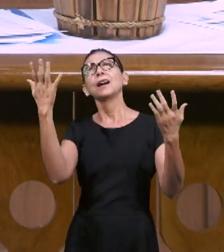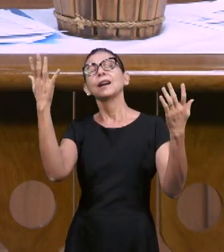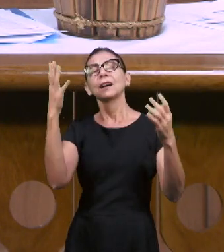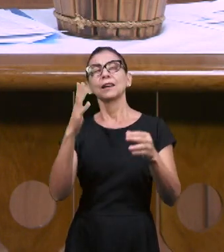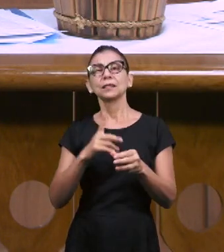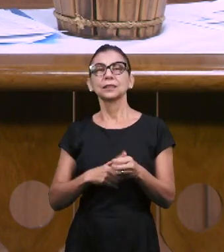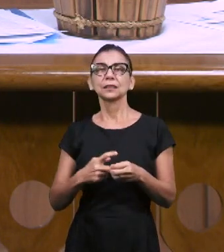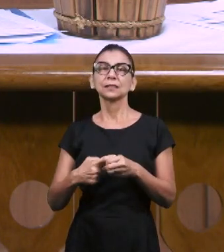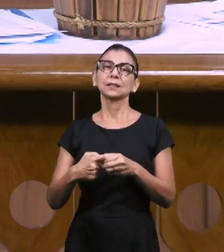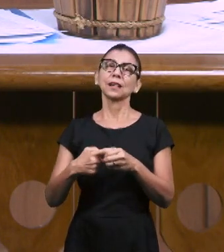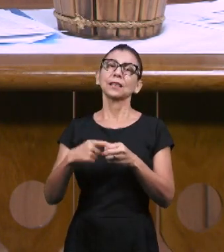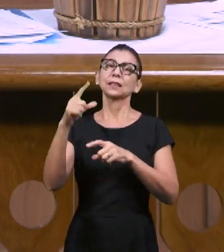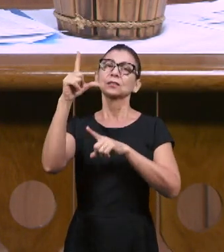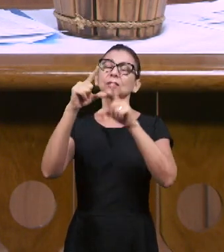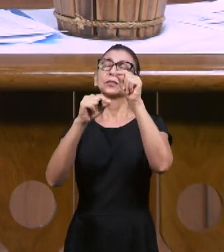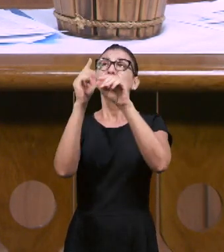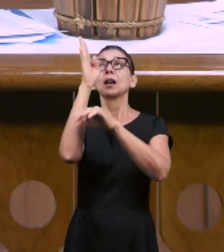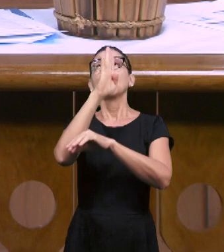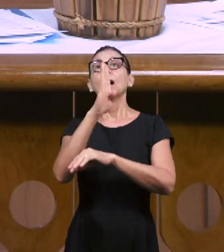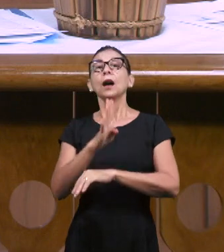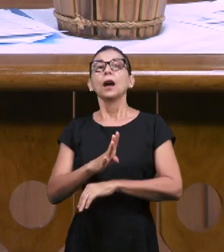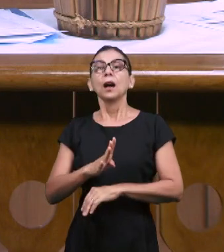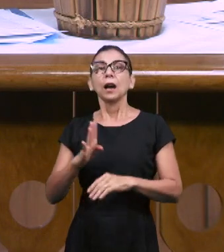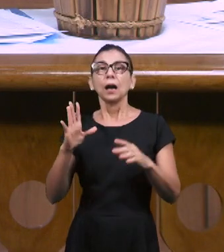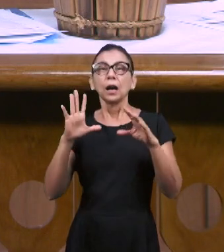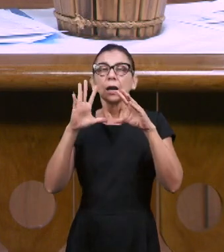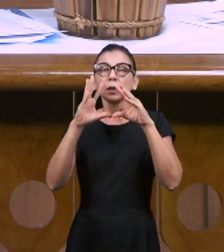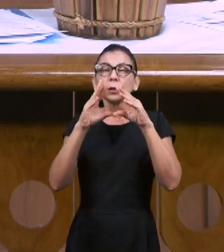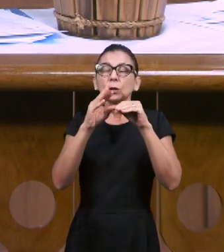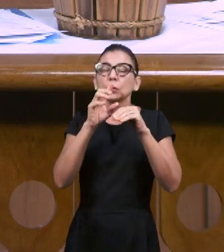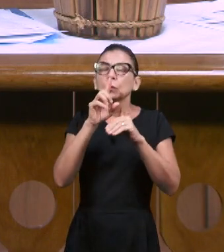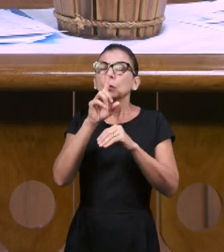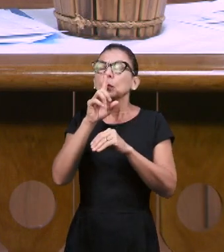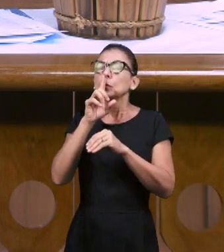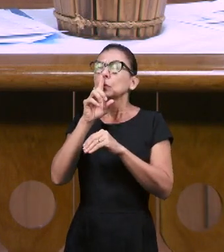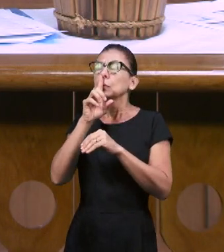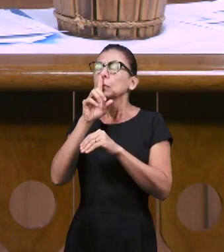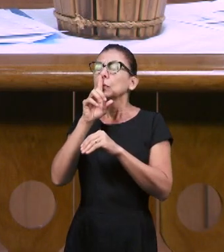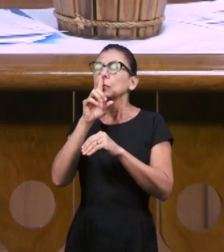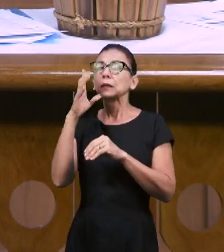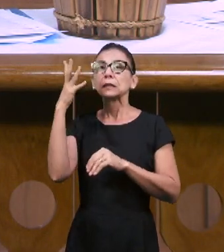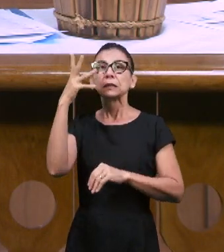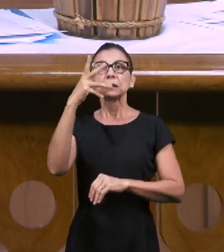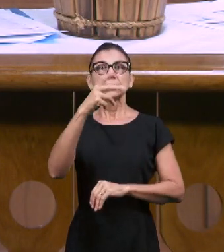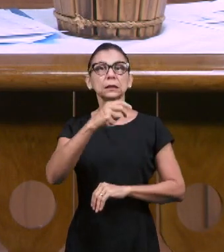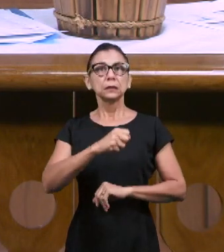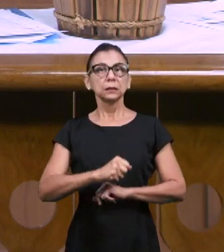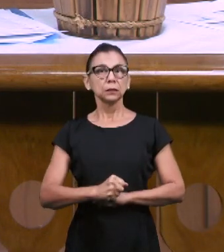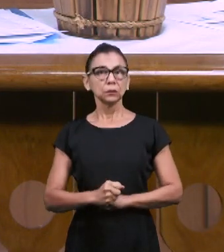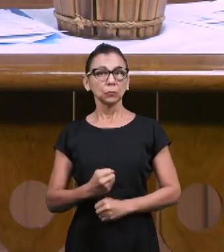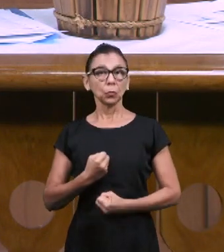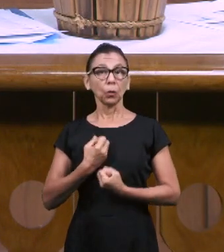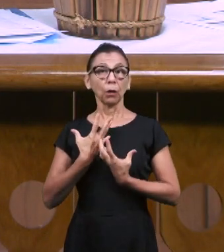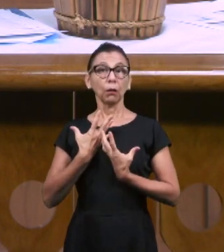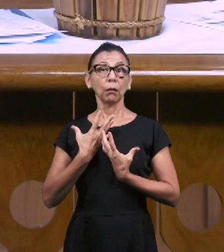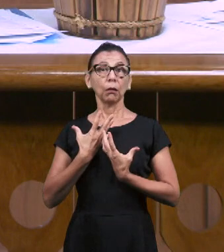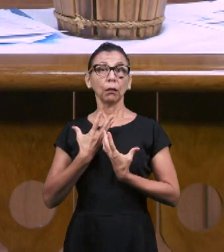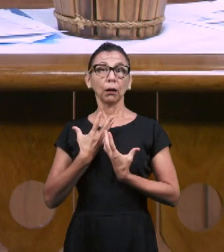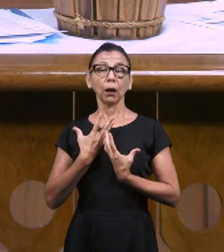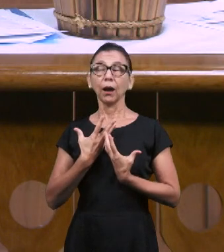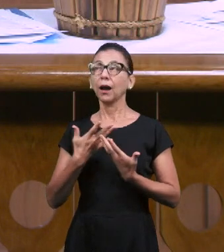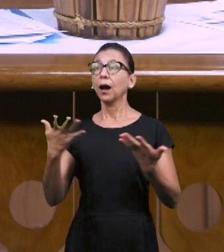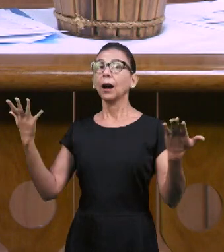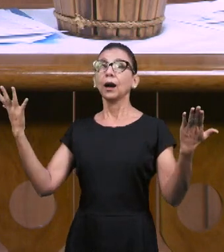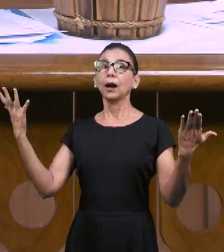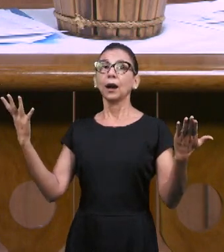Bethléem, le silence de la nuit, quelle chose jolie, merveille. Les lumières qui s'allument dans